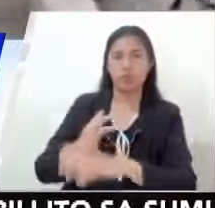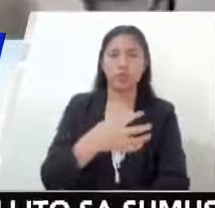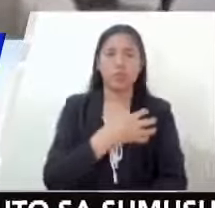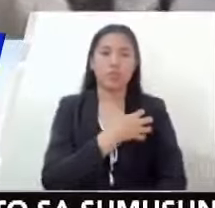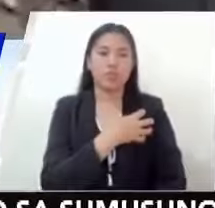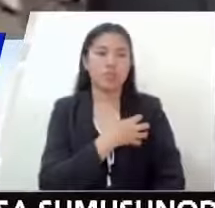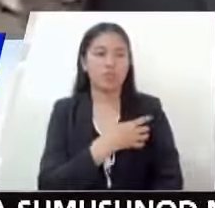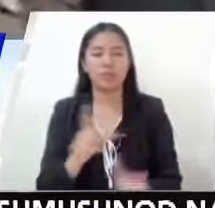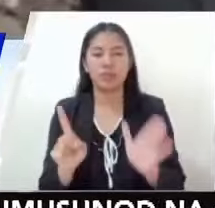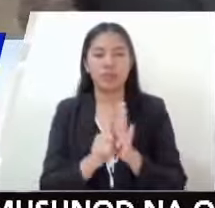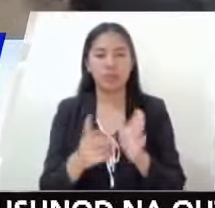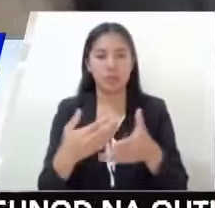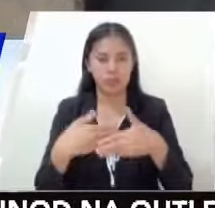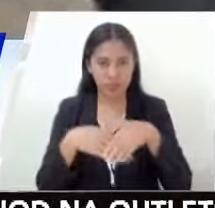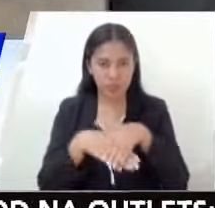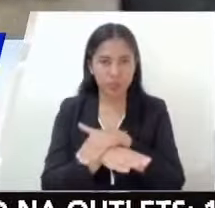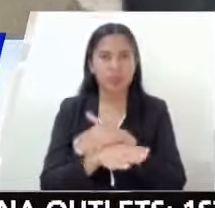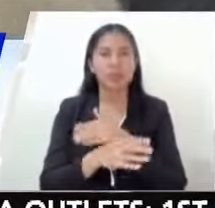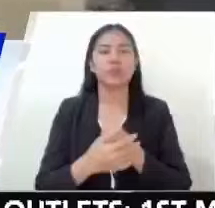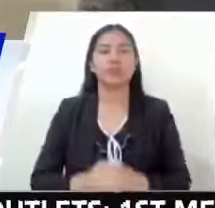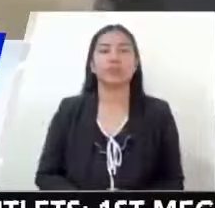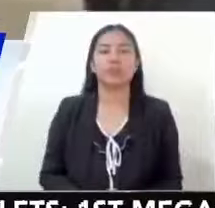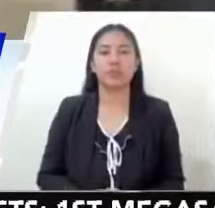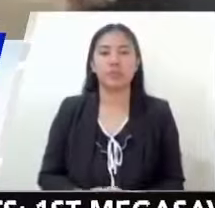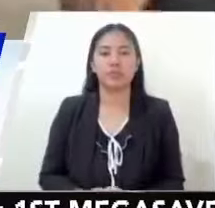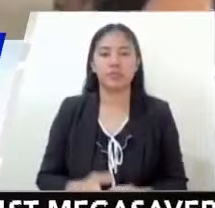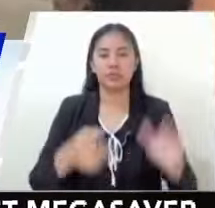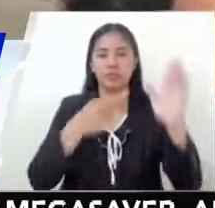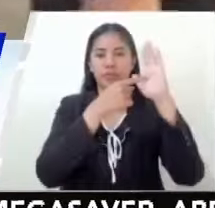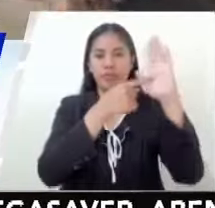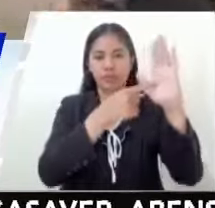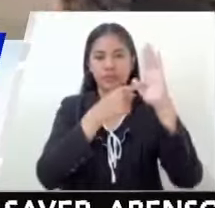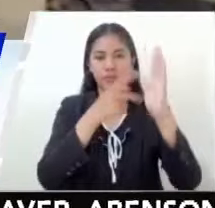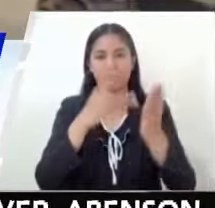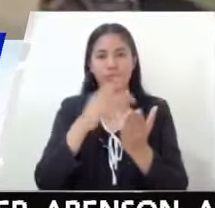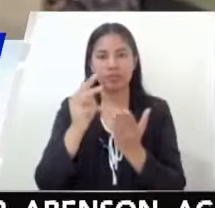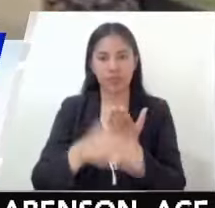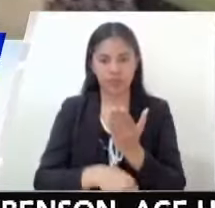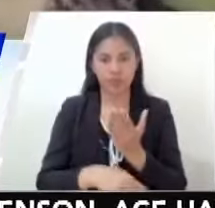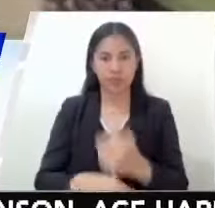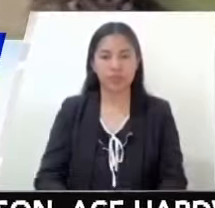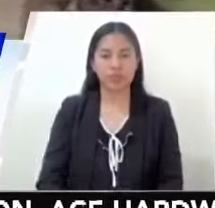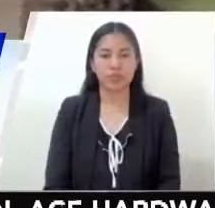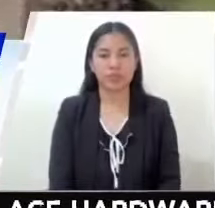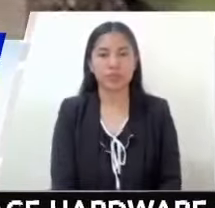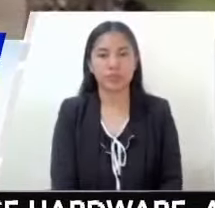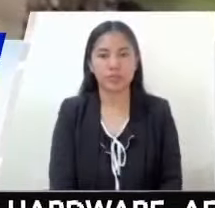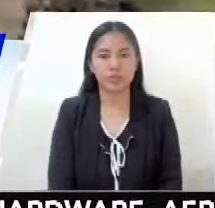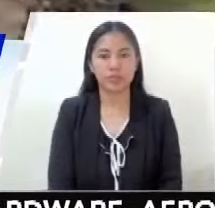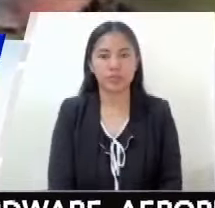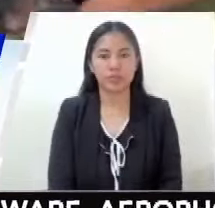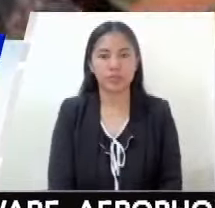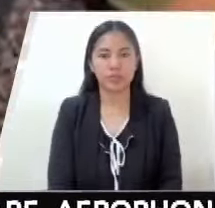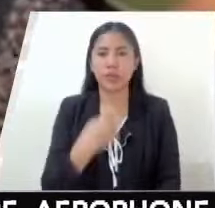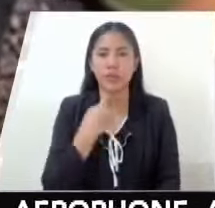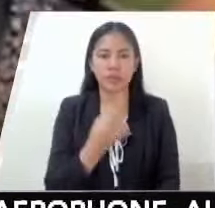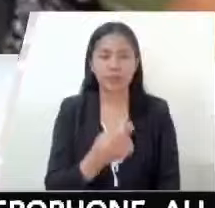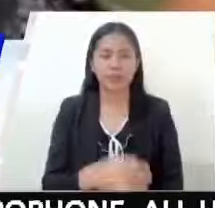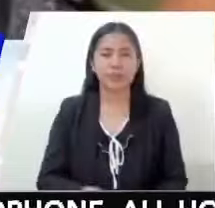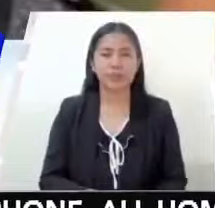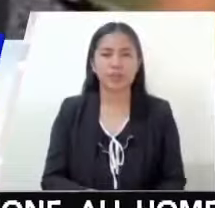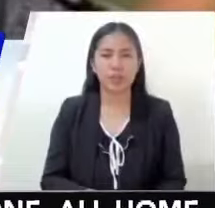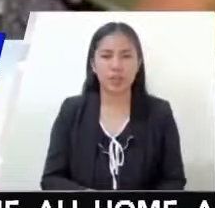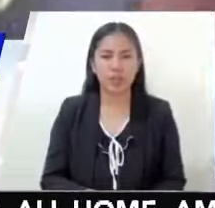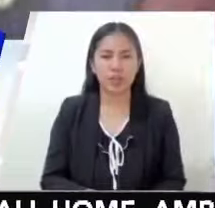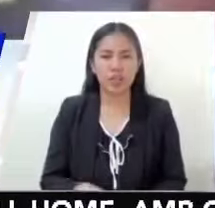piniyagang makaabante. Kaya doon na lang nagsagawa ng programa ang grupo. Anila, wala umunong mabuting kaantungan ang mga